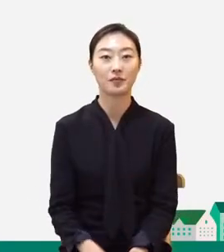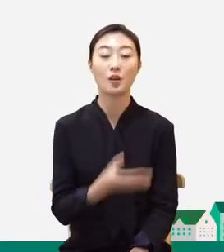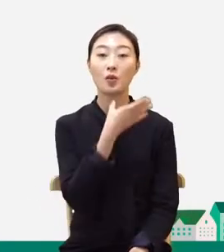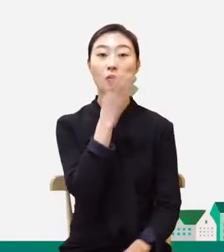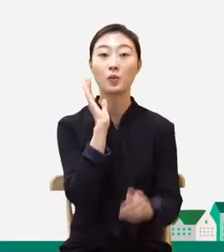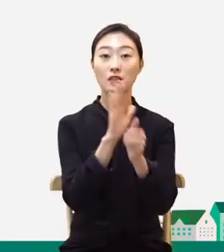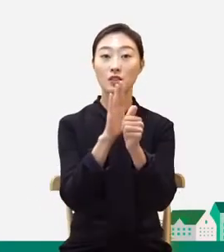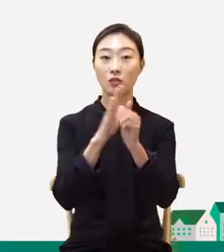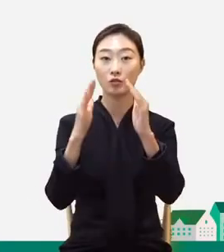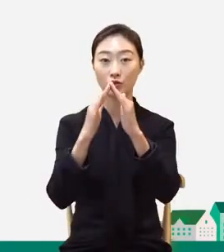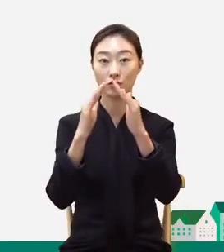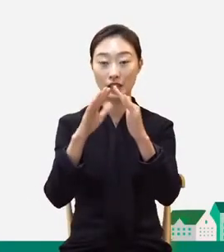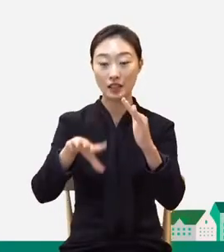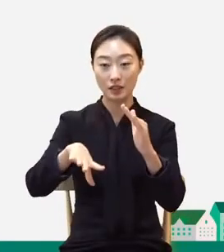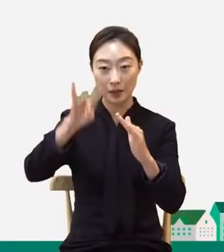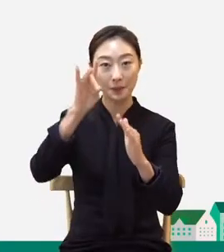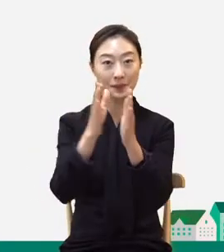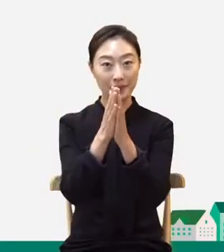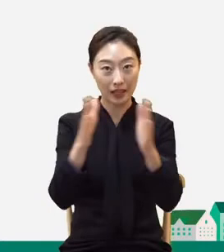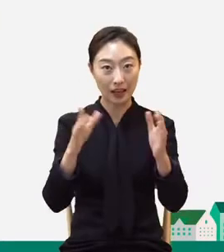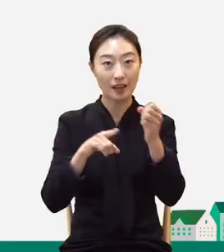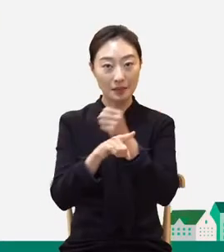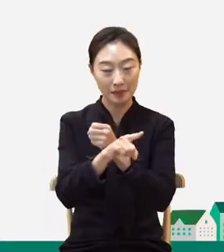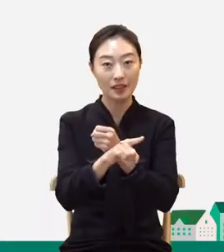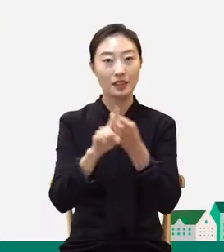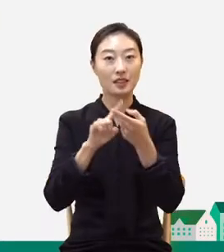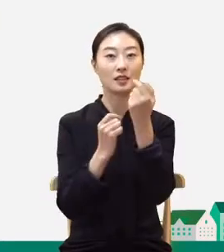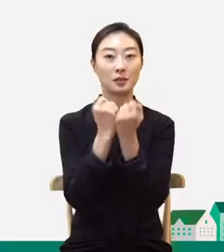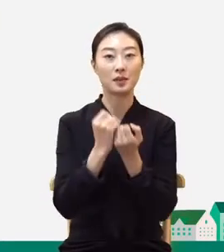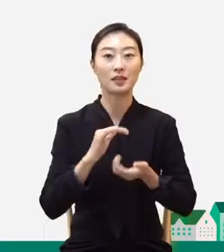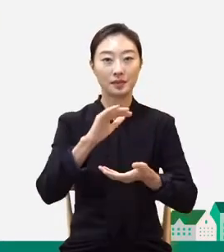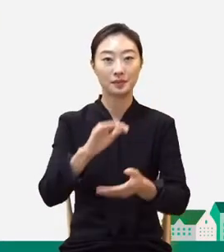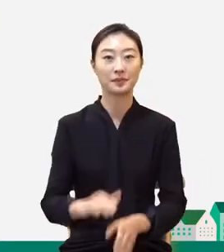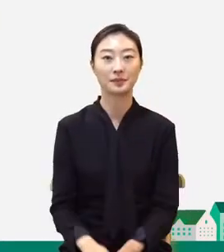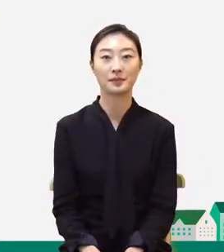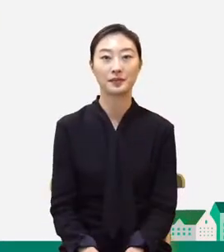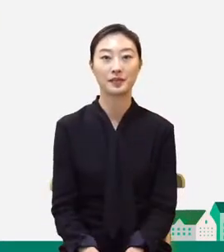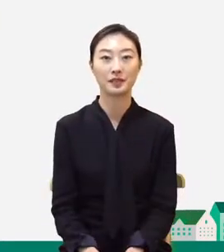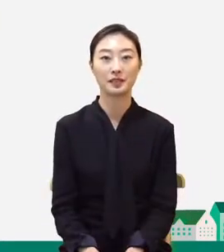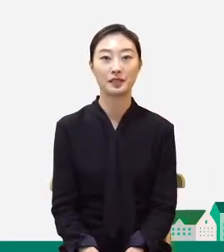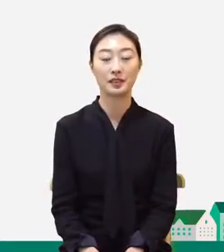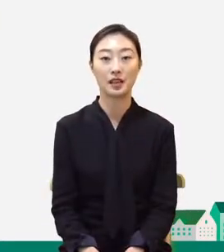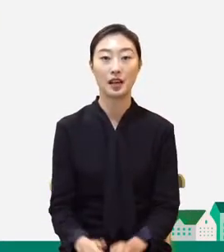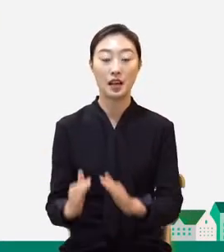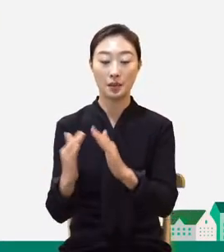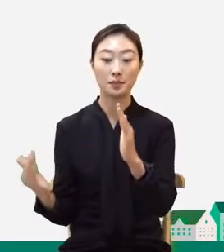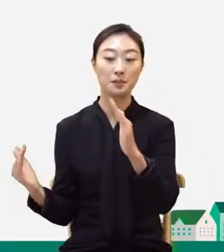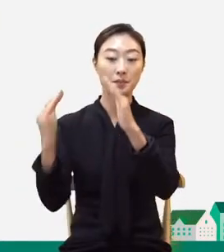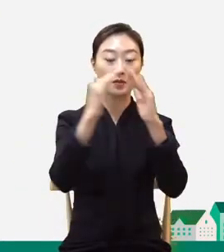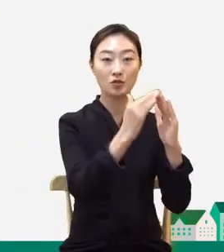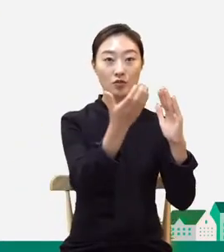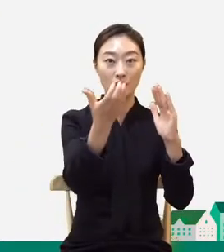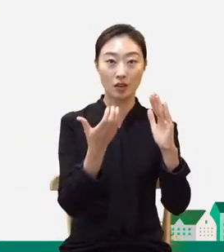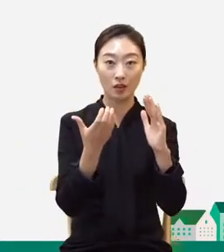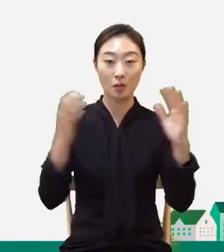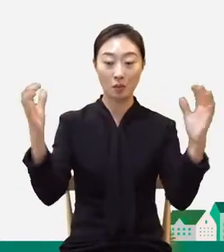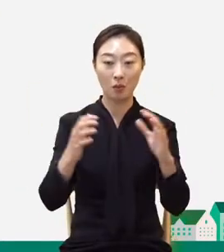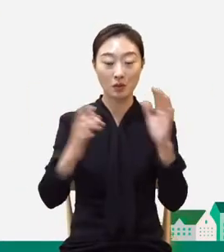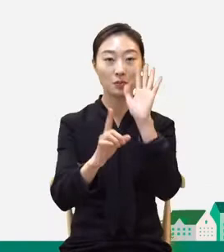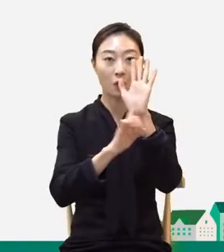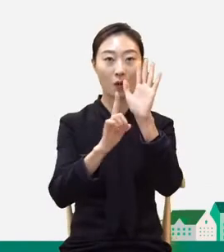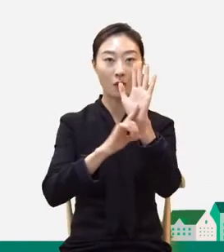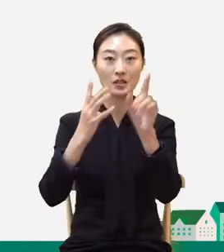노인지원주택 사업의 개요는 다음과 같습니다. 저희가 입주자 모집 공고를 4월 28일 했고요.